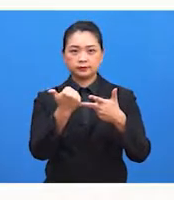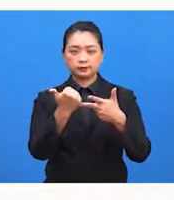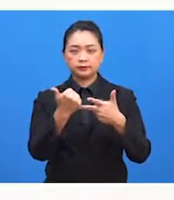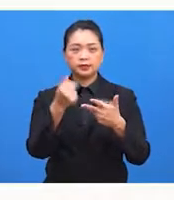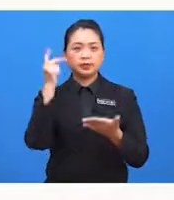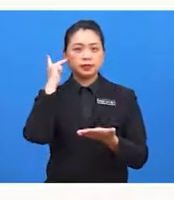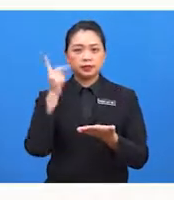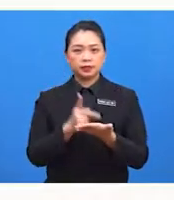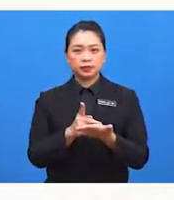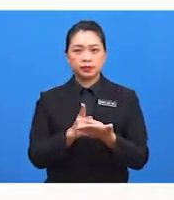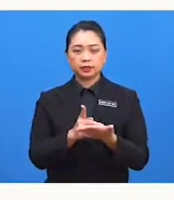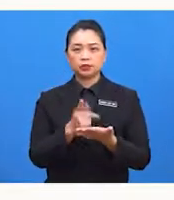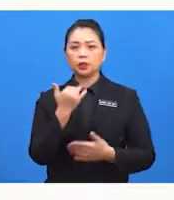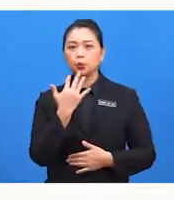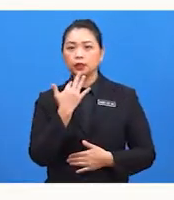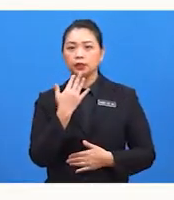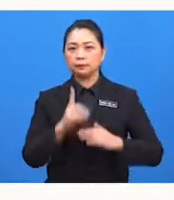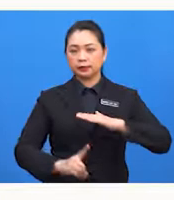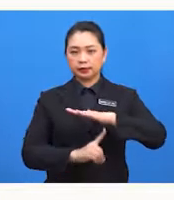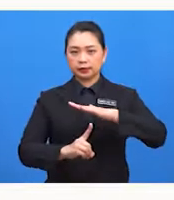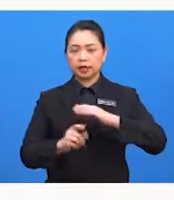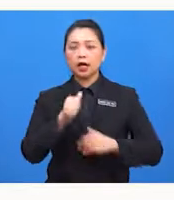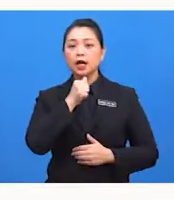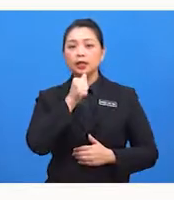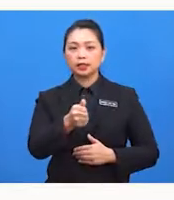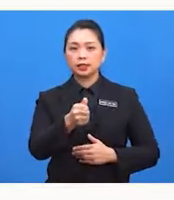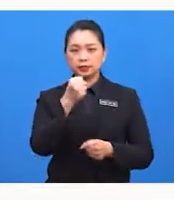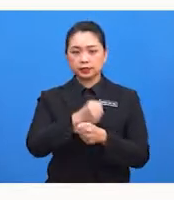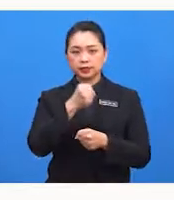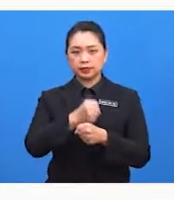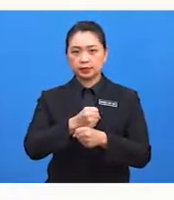mengenali konsep warna berdasarkan arahan kerja.